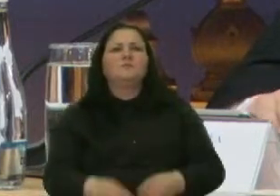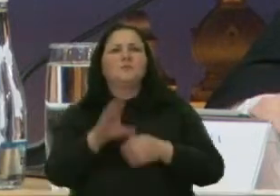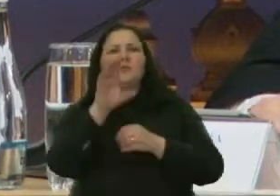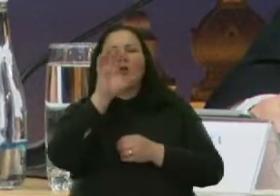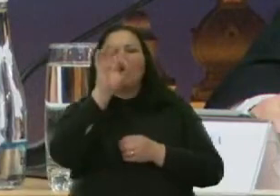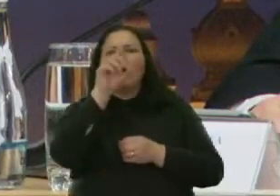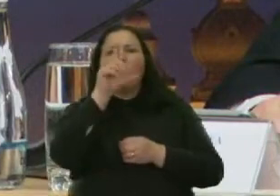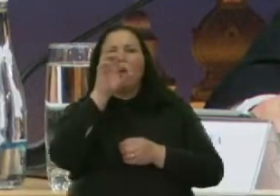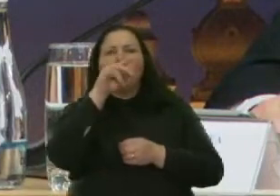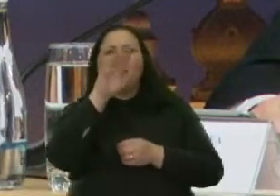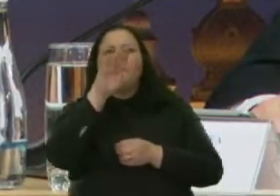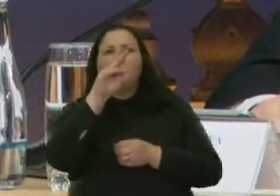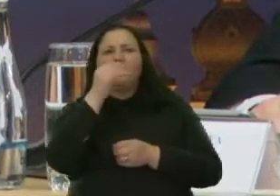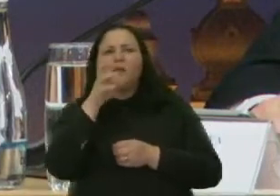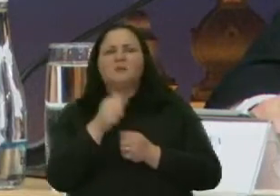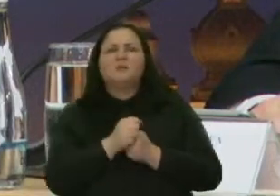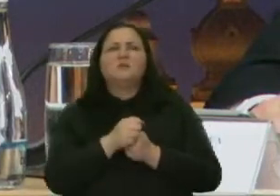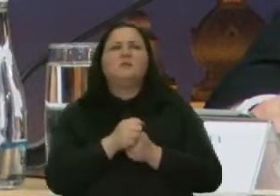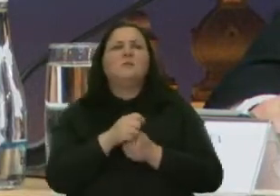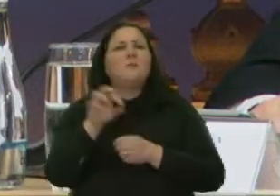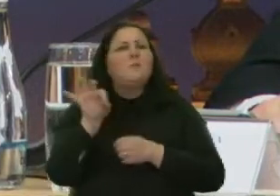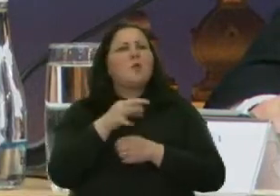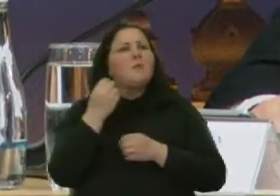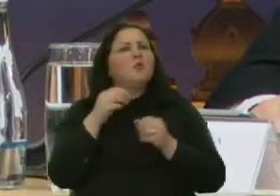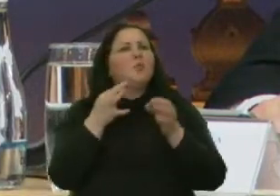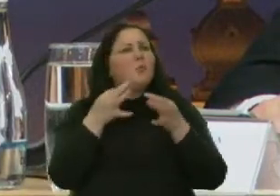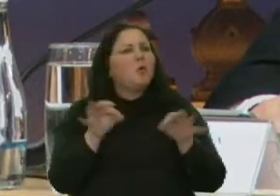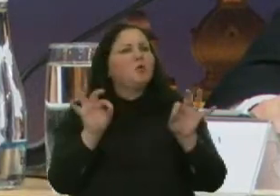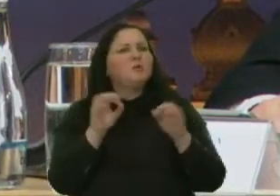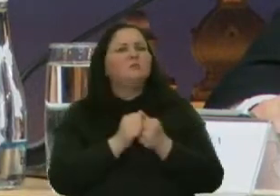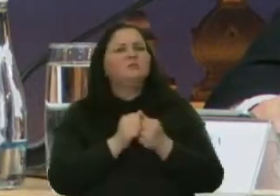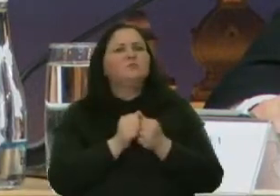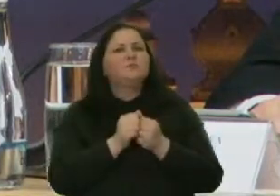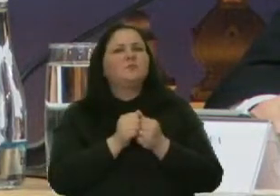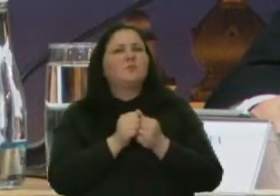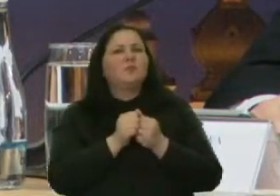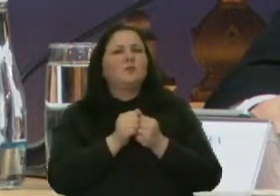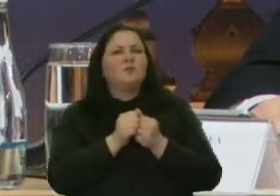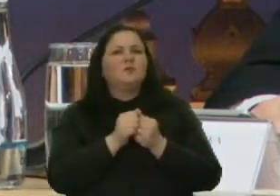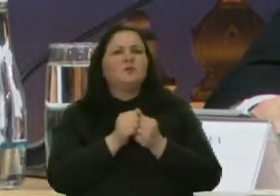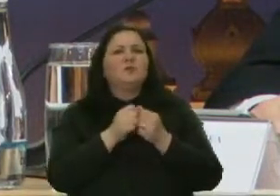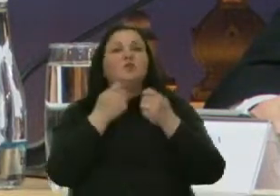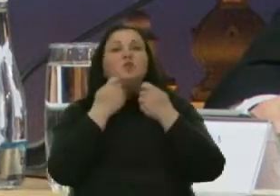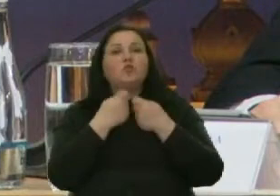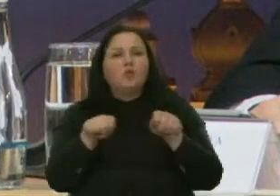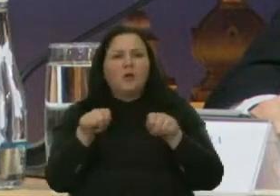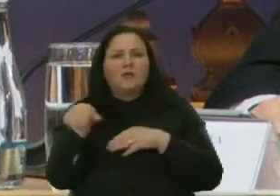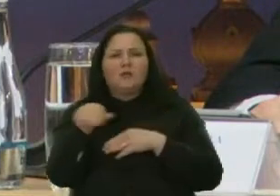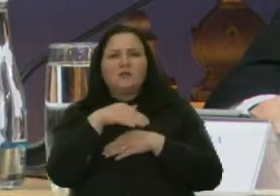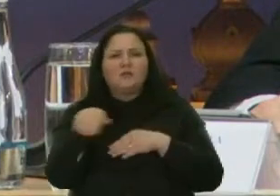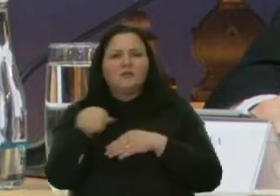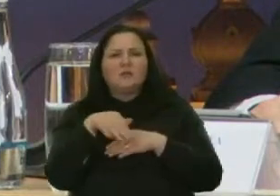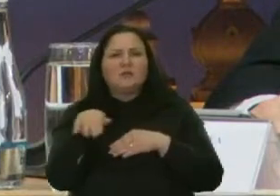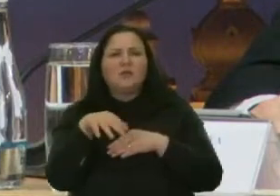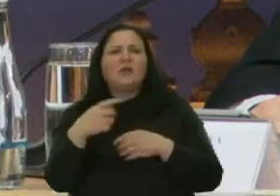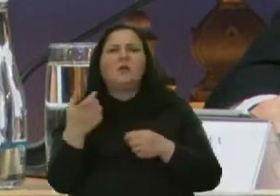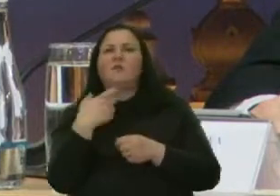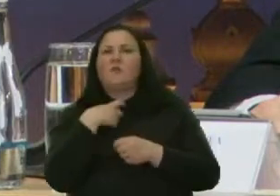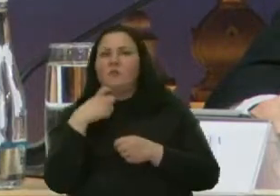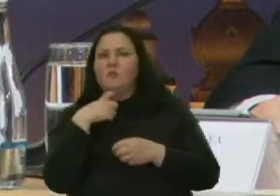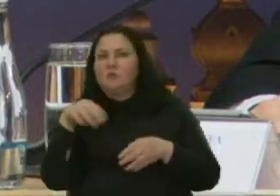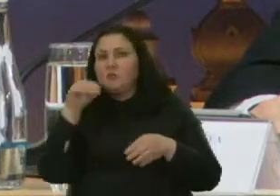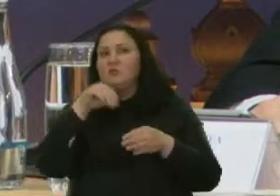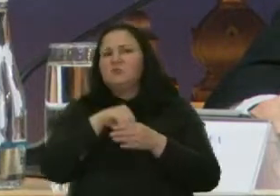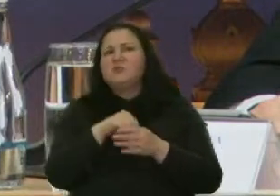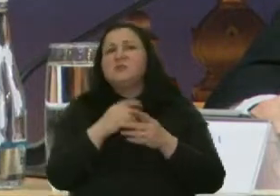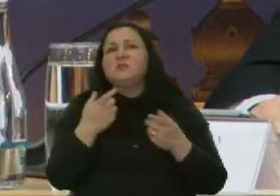Breaza în lucru la serviciile de proiectare pentru modernizare cu alte cuvinte toate străzile acestea care au fost posibil să fie introduse au